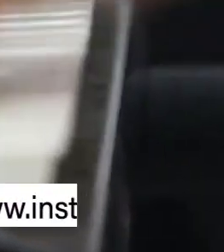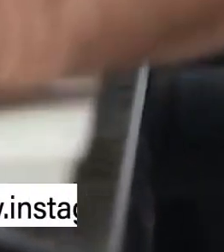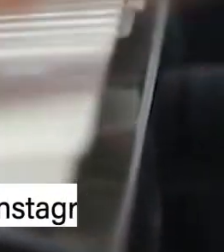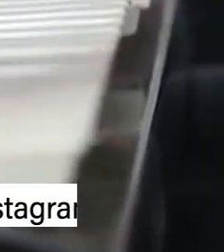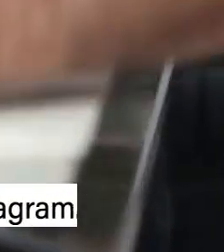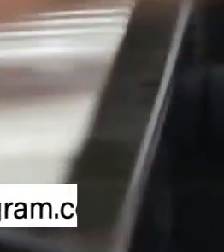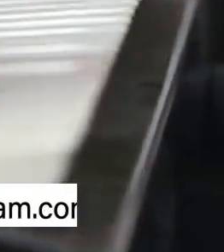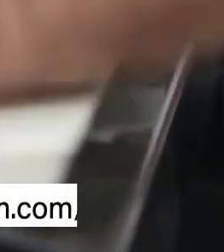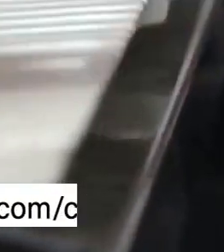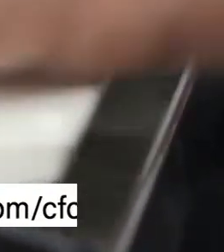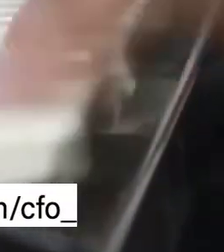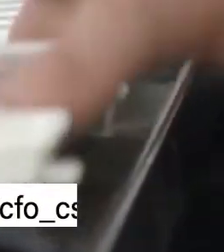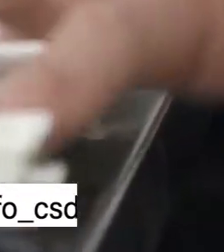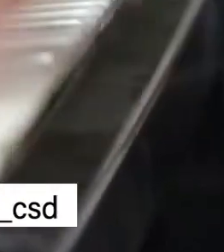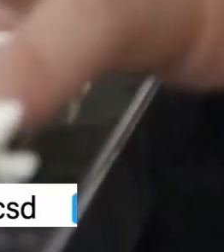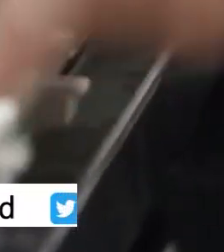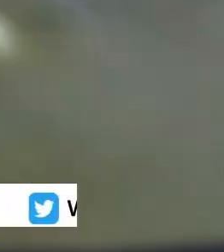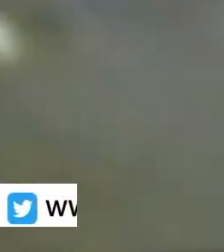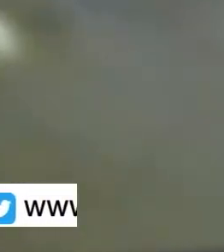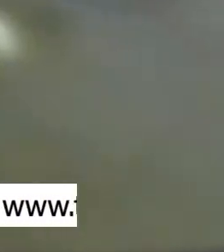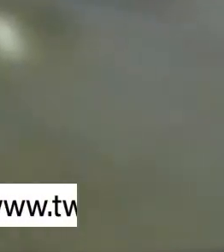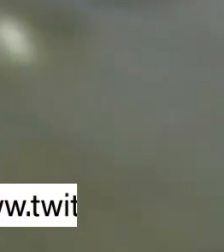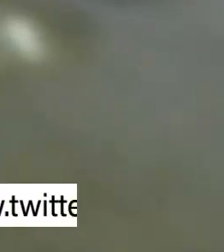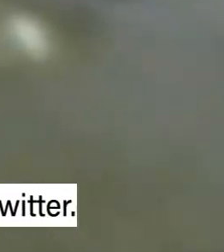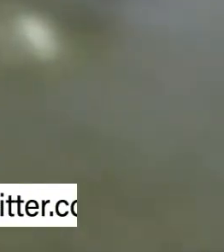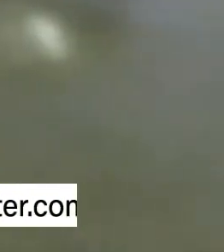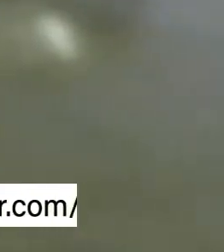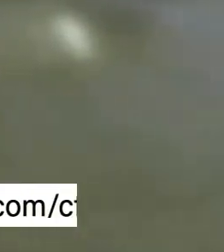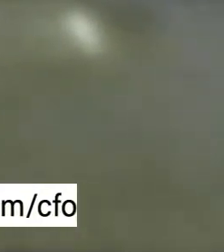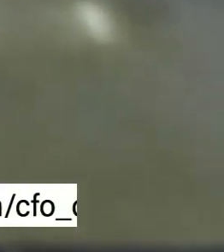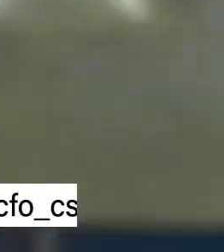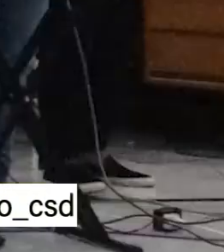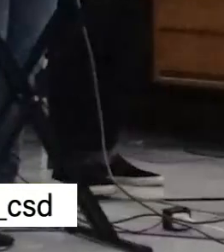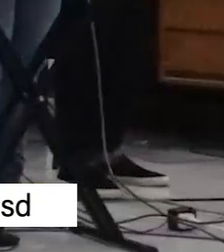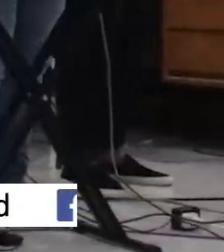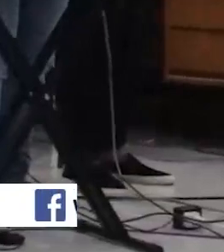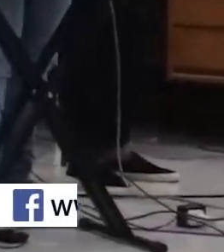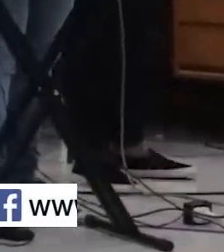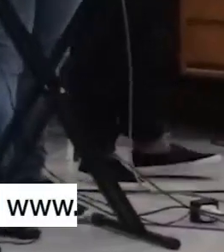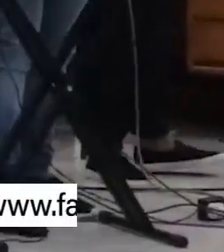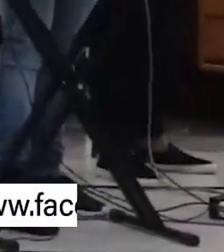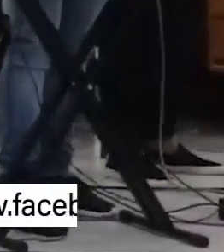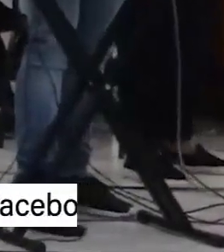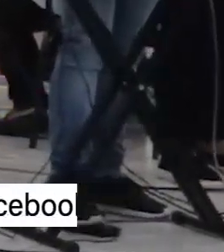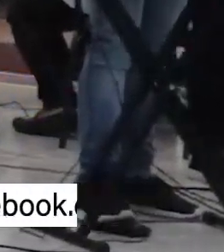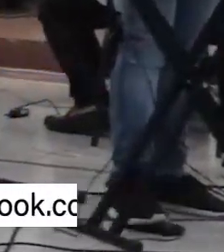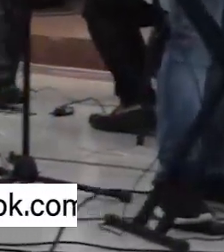Oh,